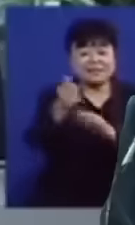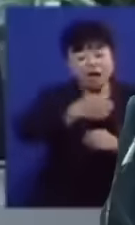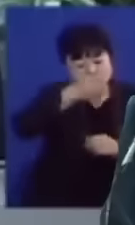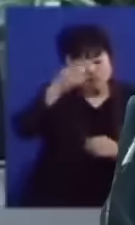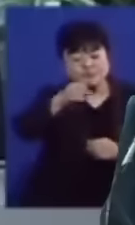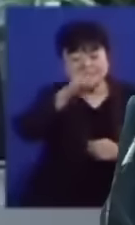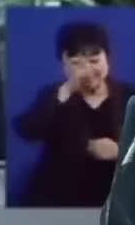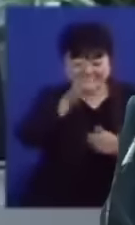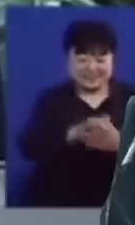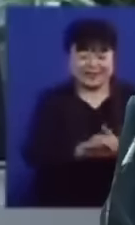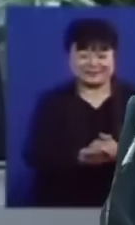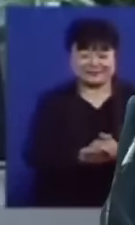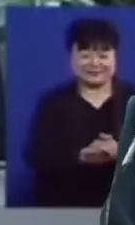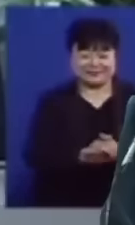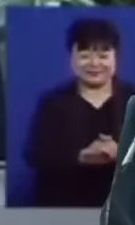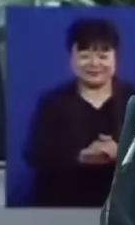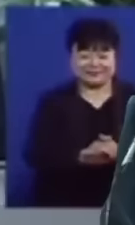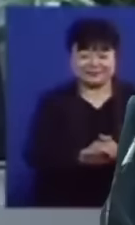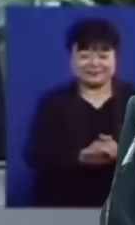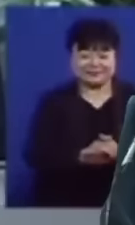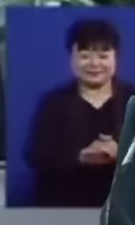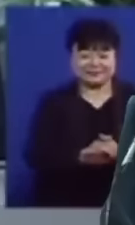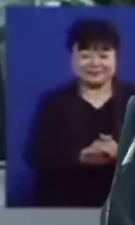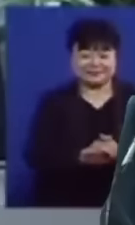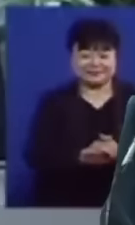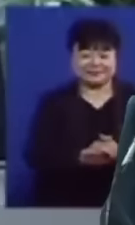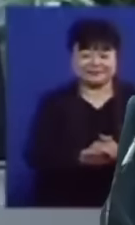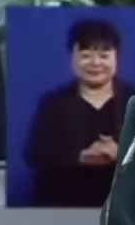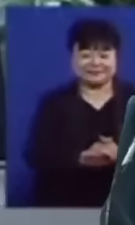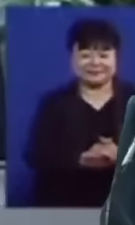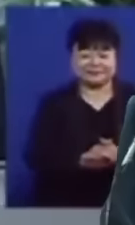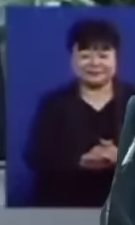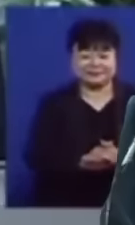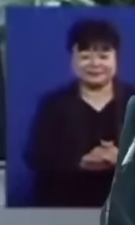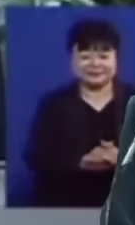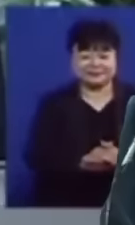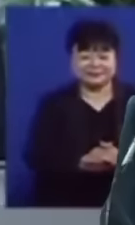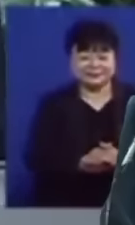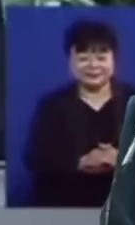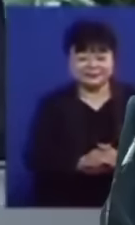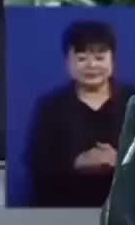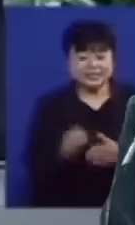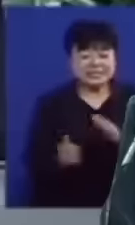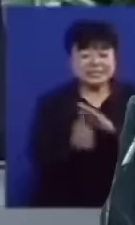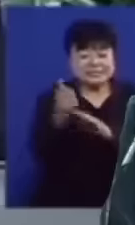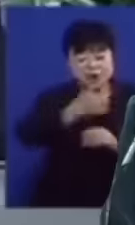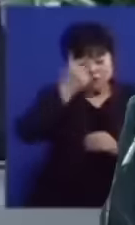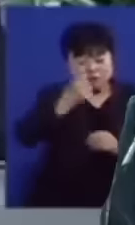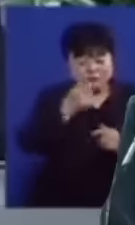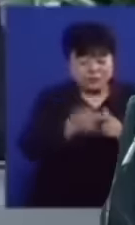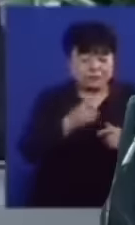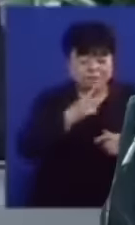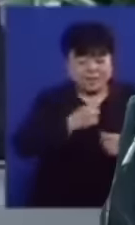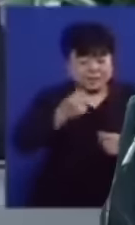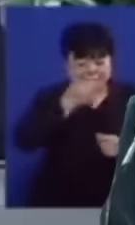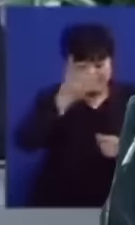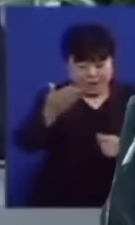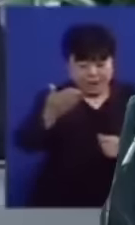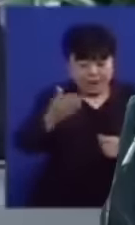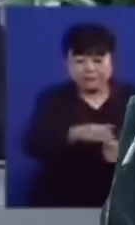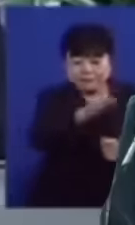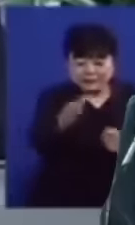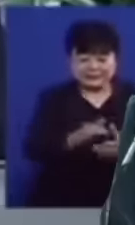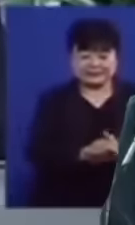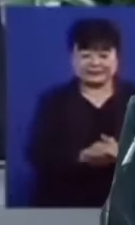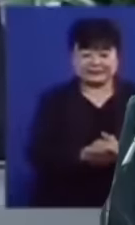꿈이 넘쳐난 것입니다. 새것이 되는 희망과 꿈을 예수님 안에서 가질 수 있는 것입니다. 우리는